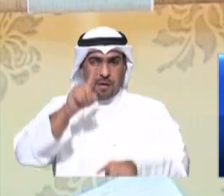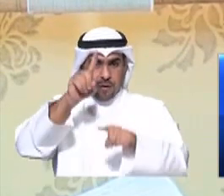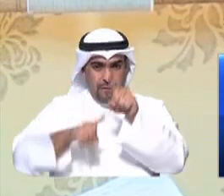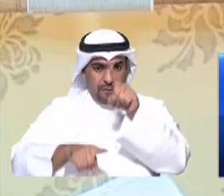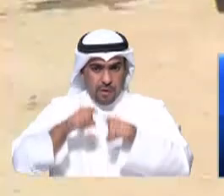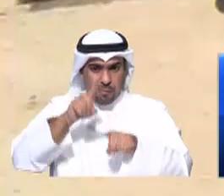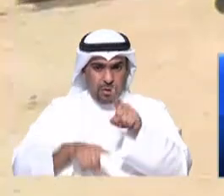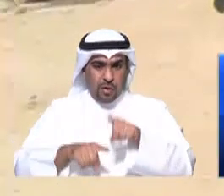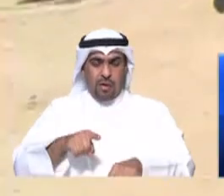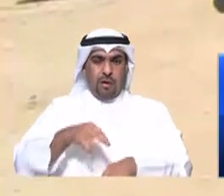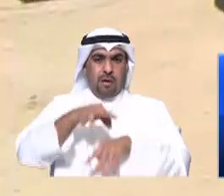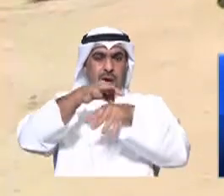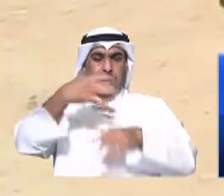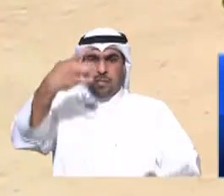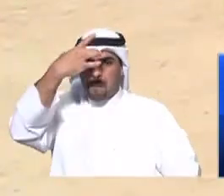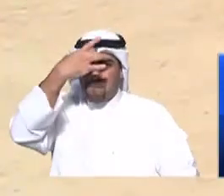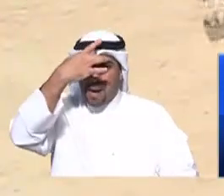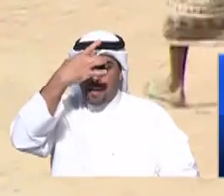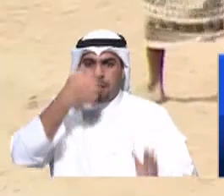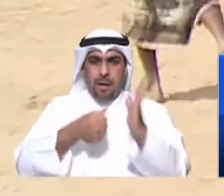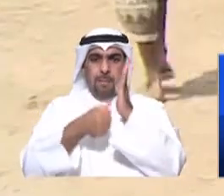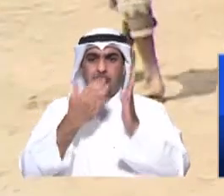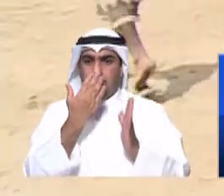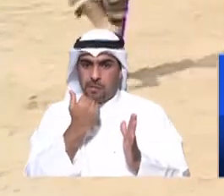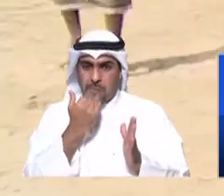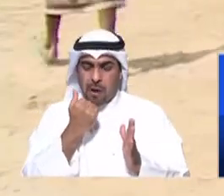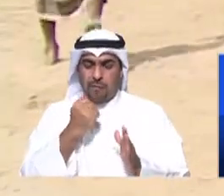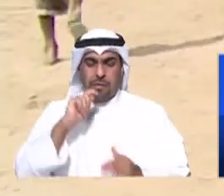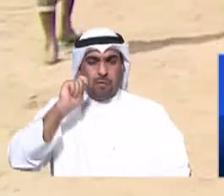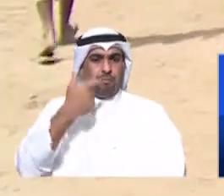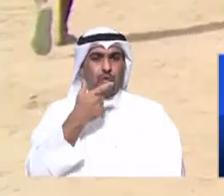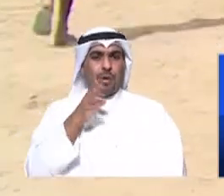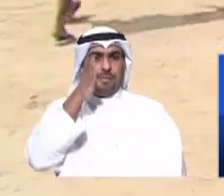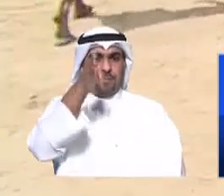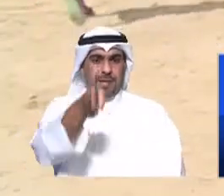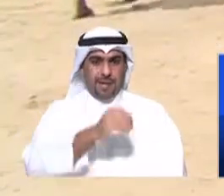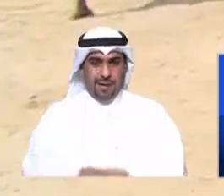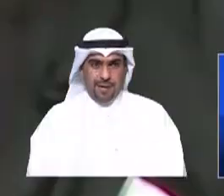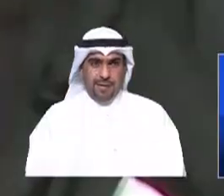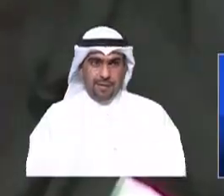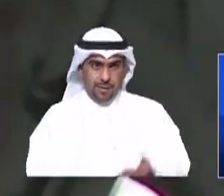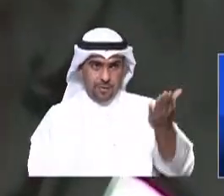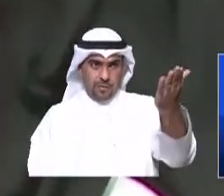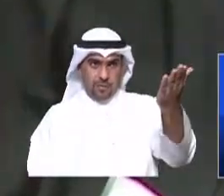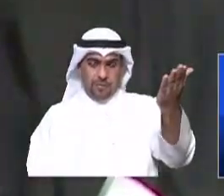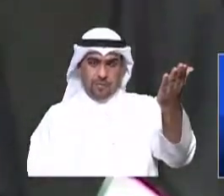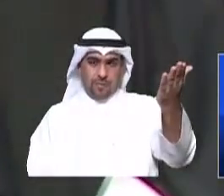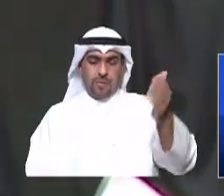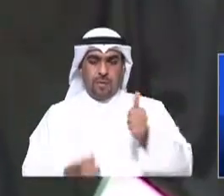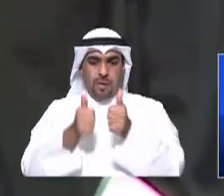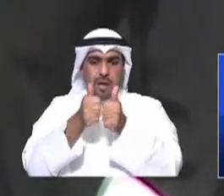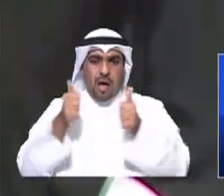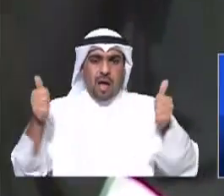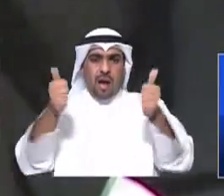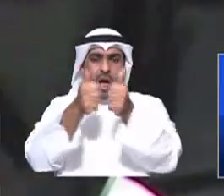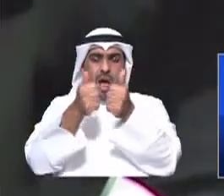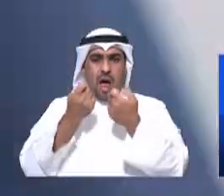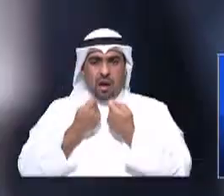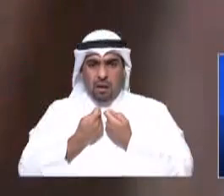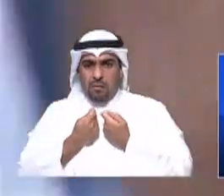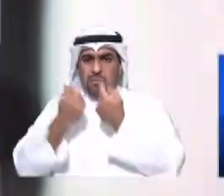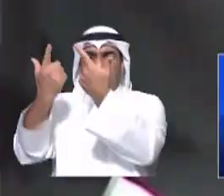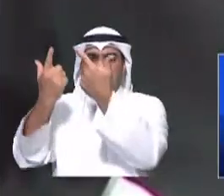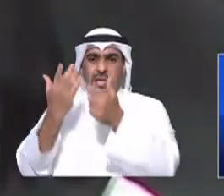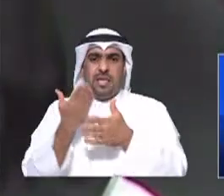الشعوب المنكوبة. فهؤلاء النازحون من جراء الكوارث الإنسانية في اليمن لم يعرفوا عن دولة الكويت